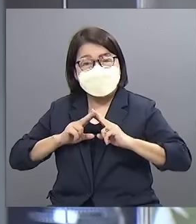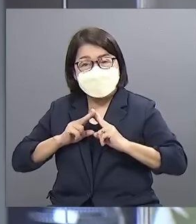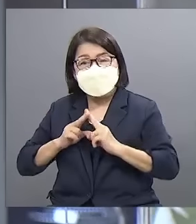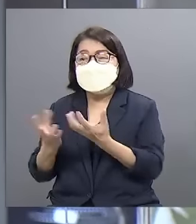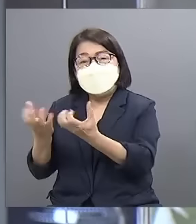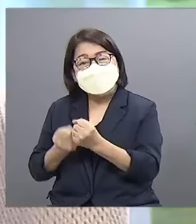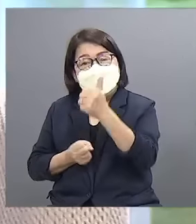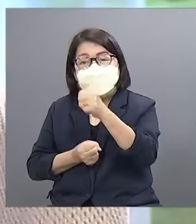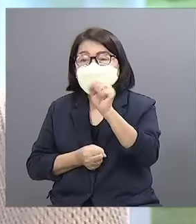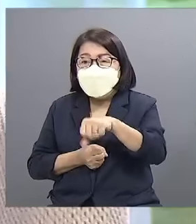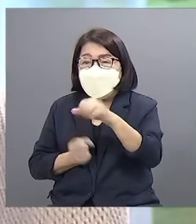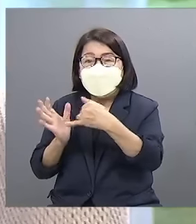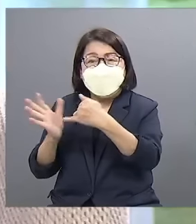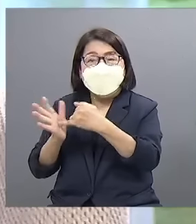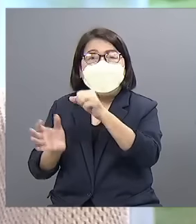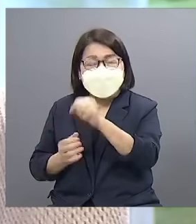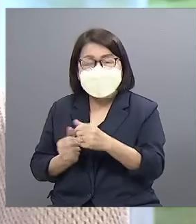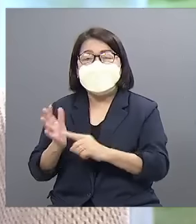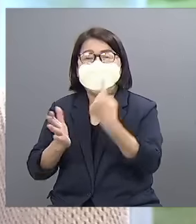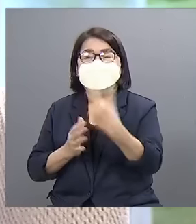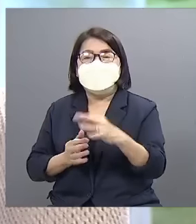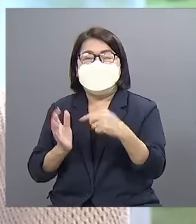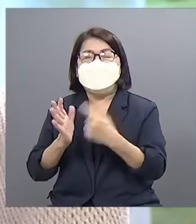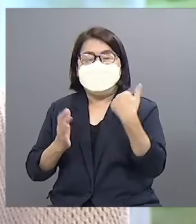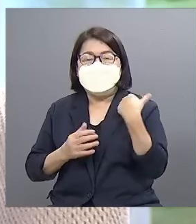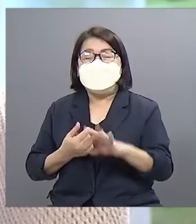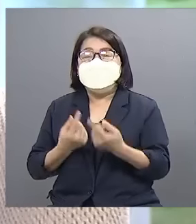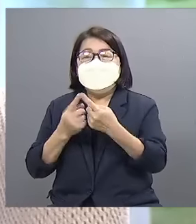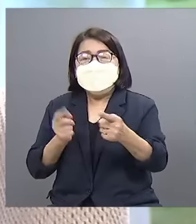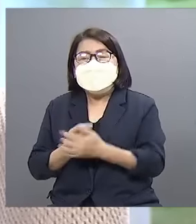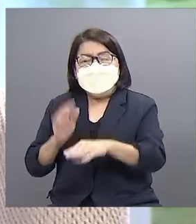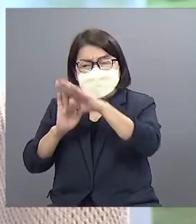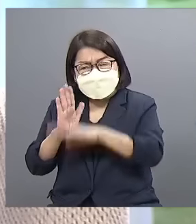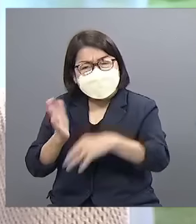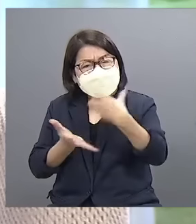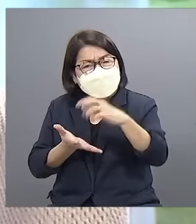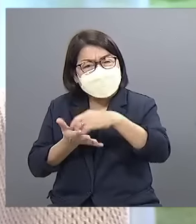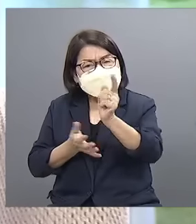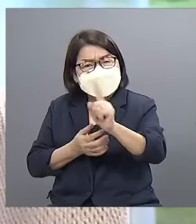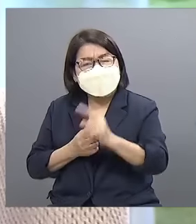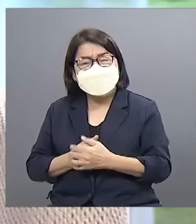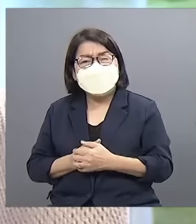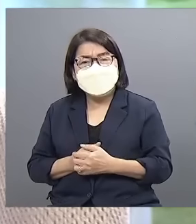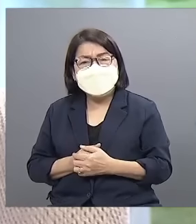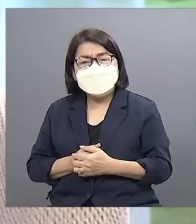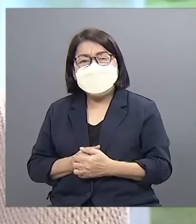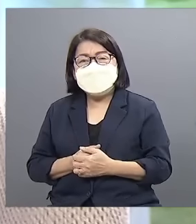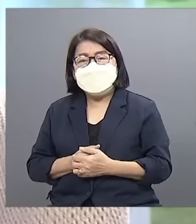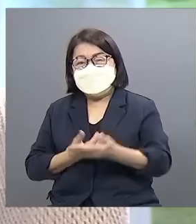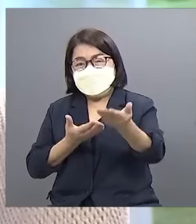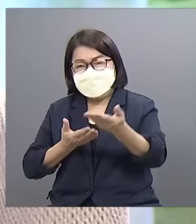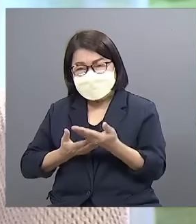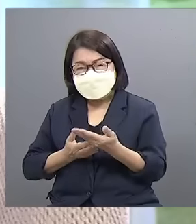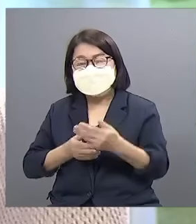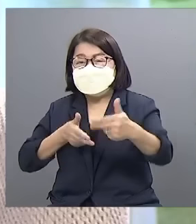นเลยหเริ่มกใช้แล้บ้างในบางสวนแต่รายลเอีดเรื่องนี้จะเป็อย่างไรคุผชมมารวมพูคุยกันะฮวนนี้ผ่านวดีโอคอ